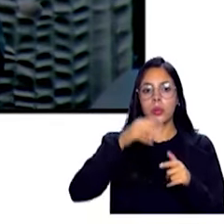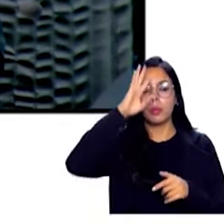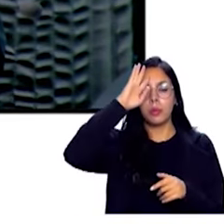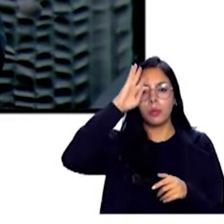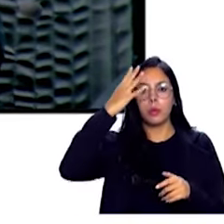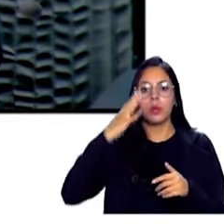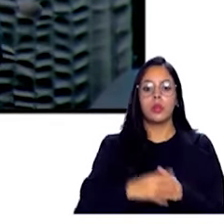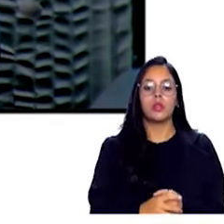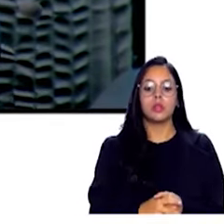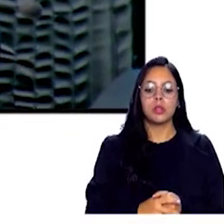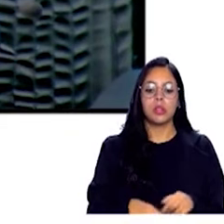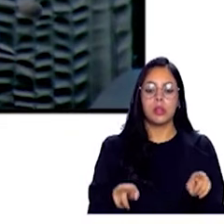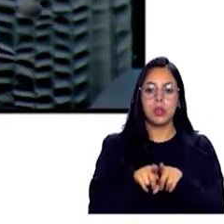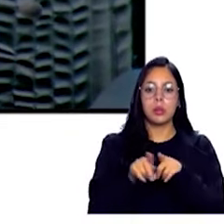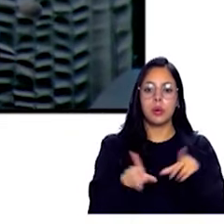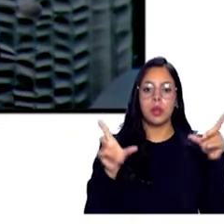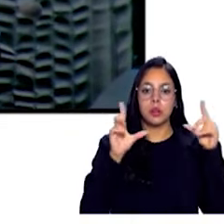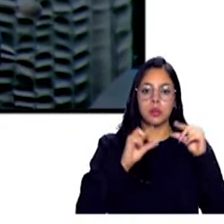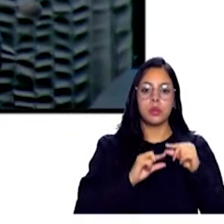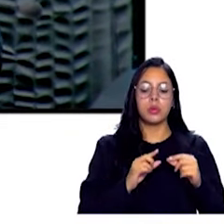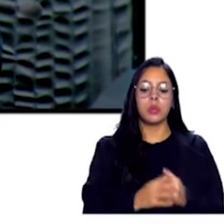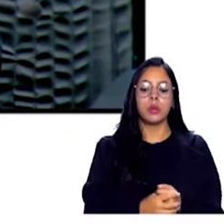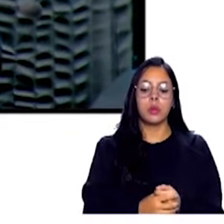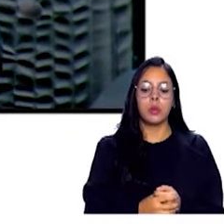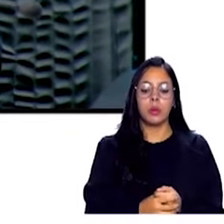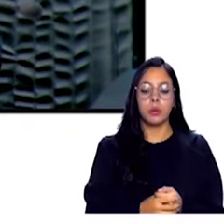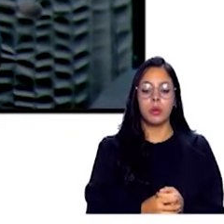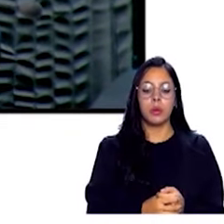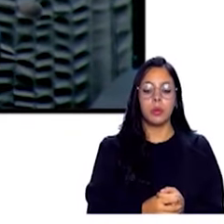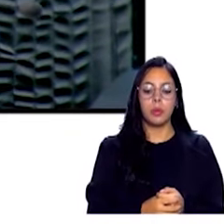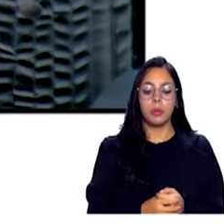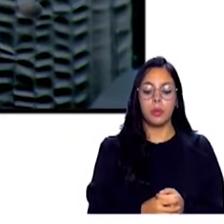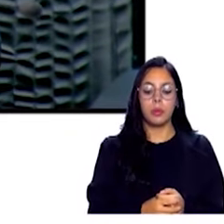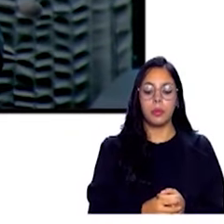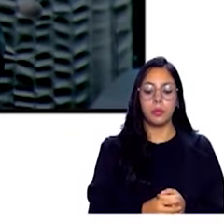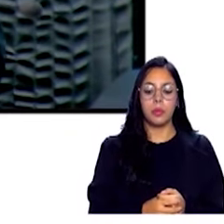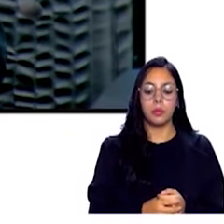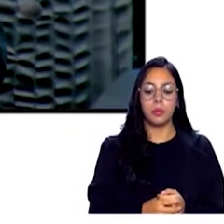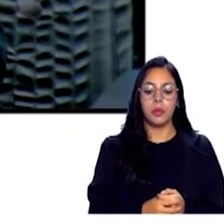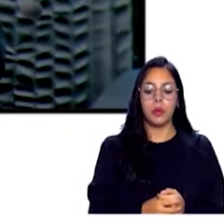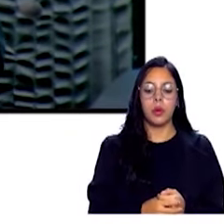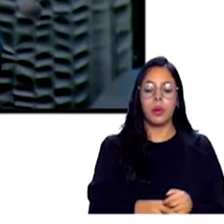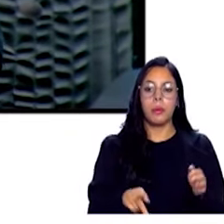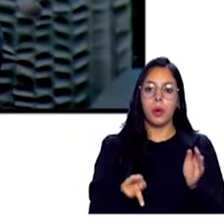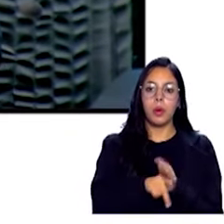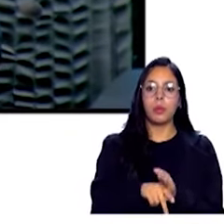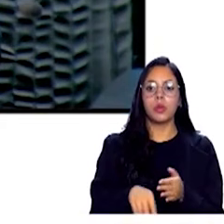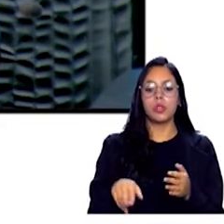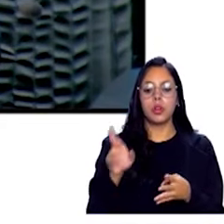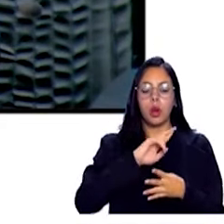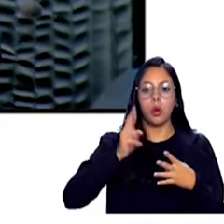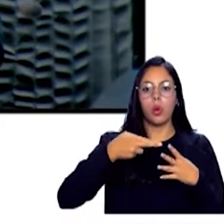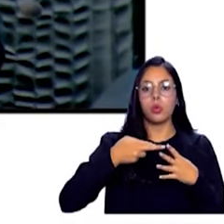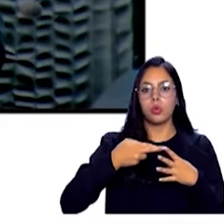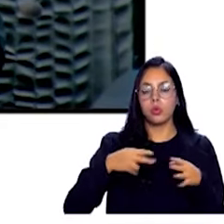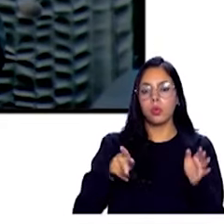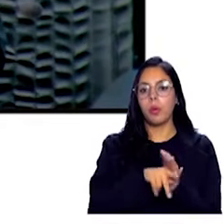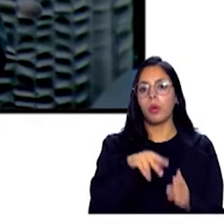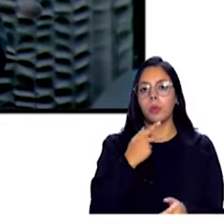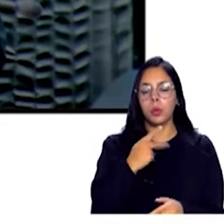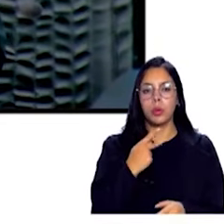approfondie ET les formations de jugement aussi à la cour de cassation sont nombreuses entre l'assemblée plain